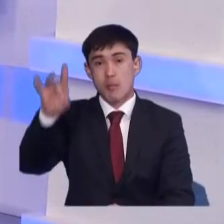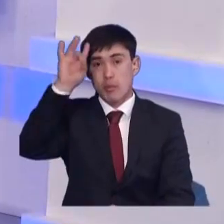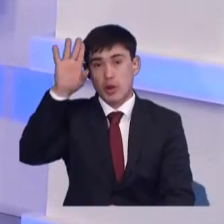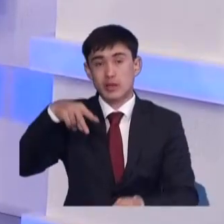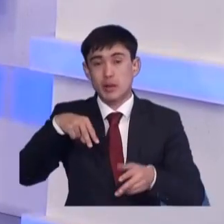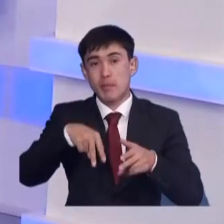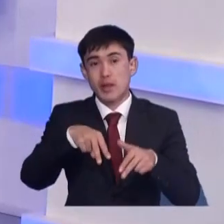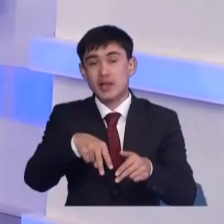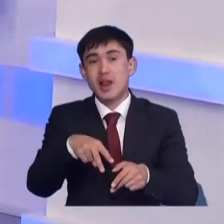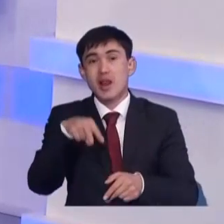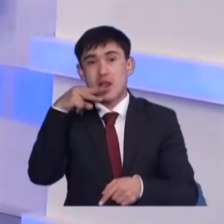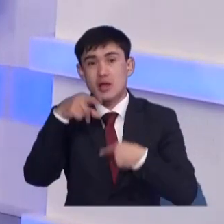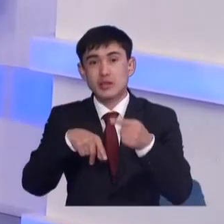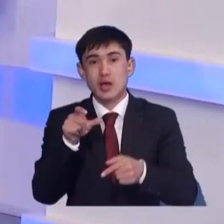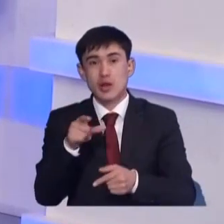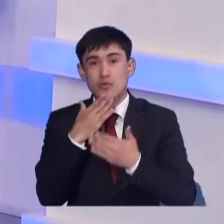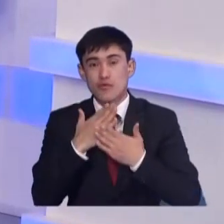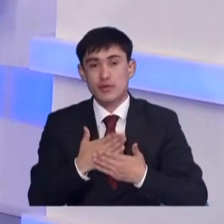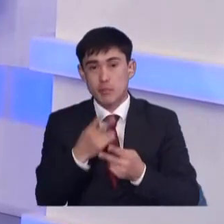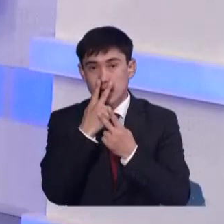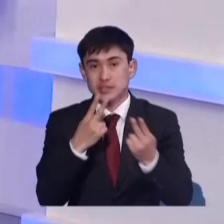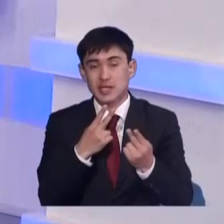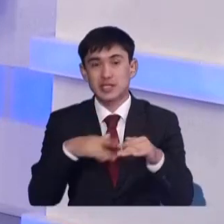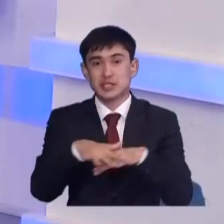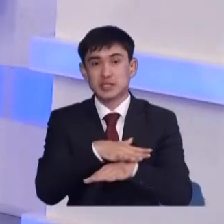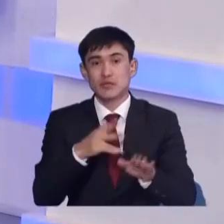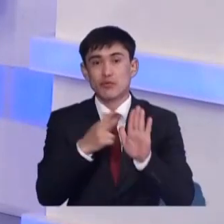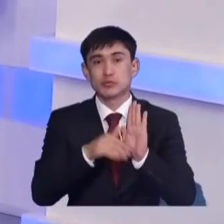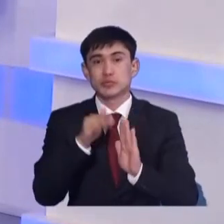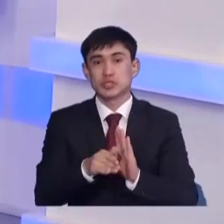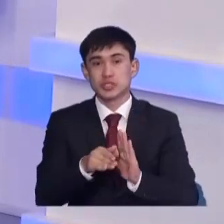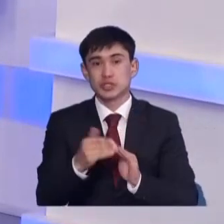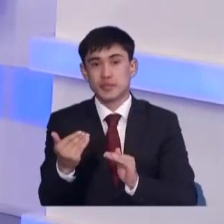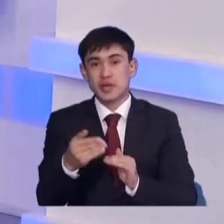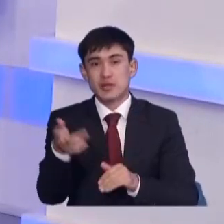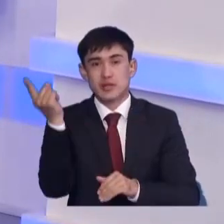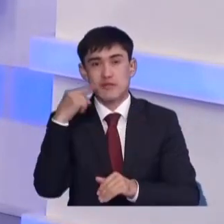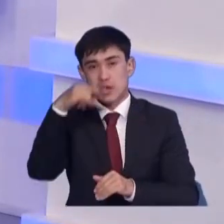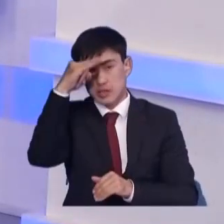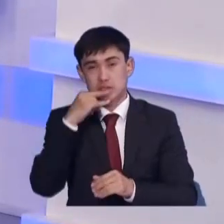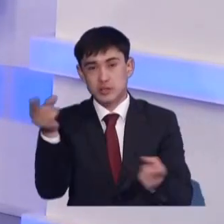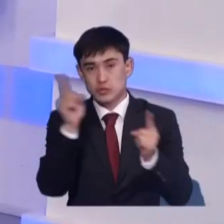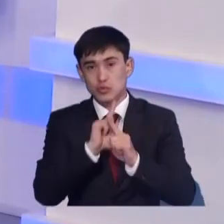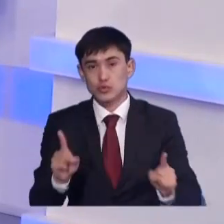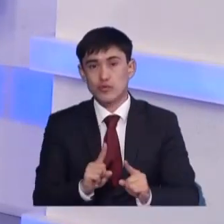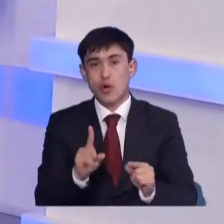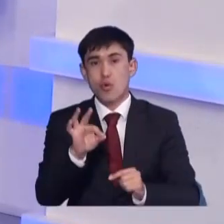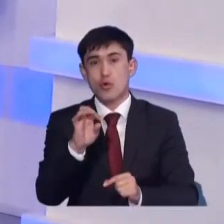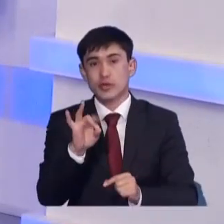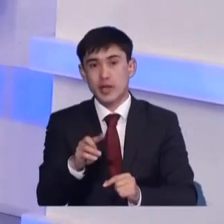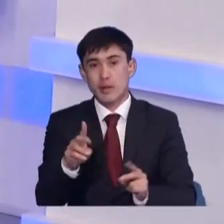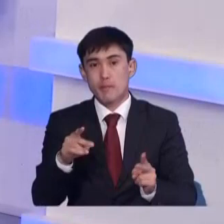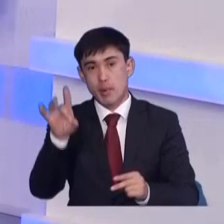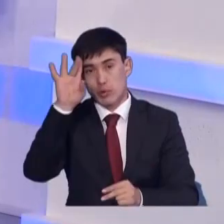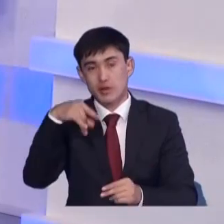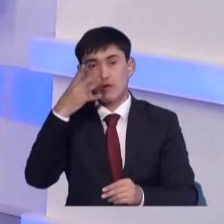Популярный балет «Легенда о любви» представили столичным зрителям. 80 тысяч за комплект. Древнее казахское искусство «Ортке» стало популярным в